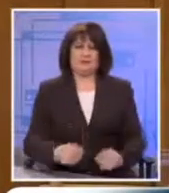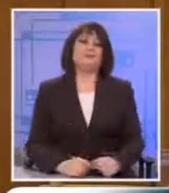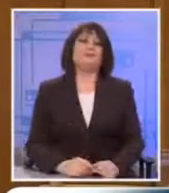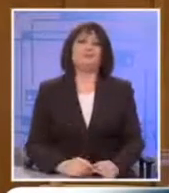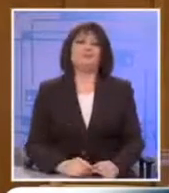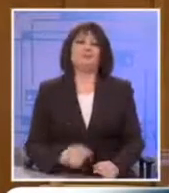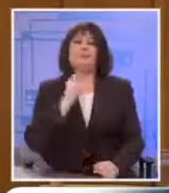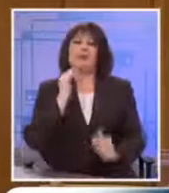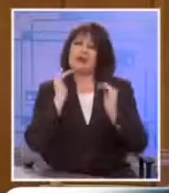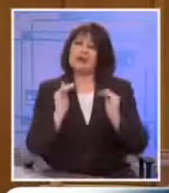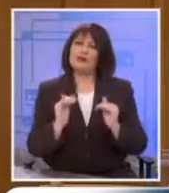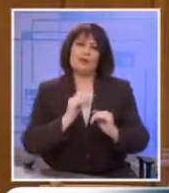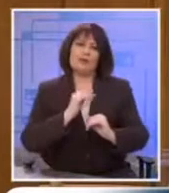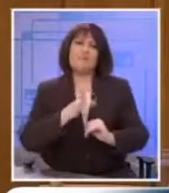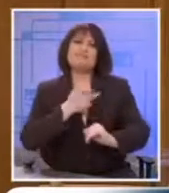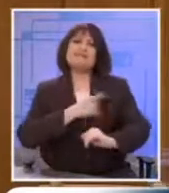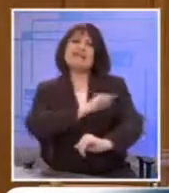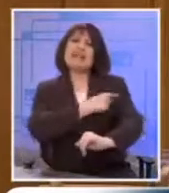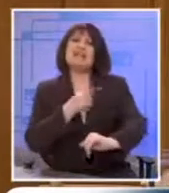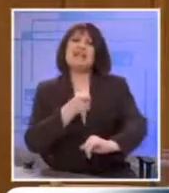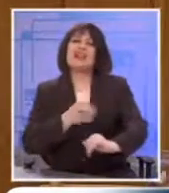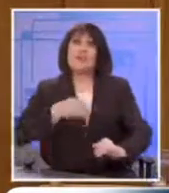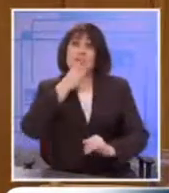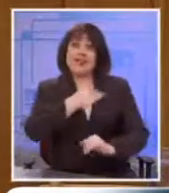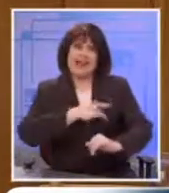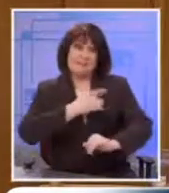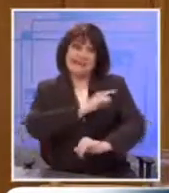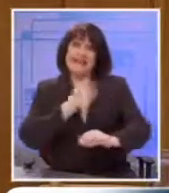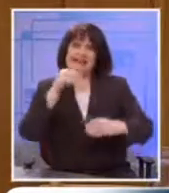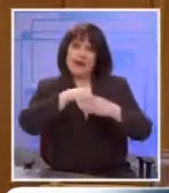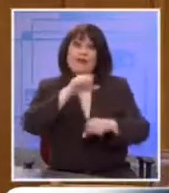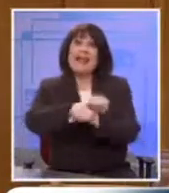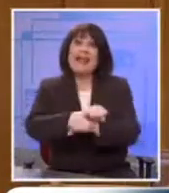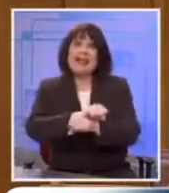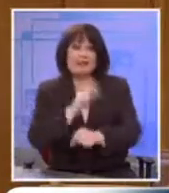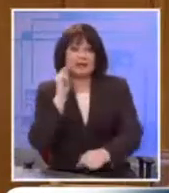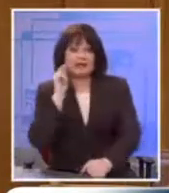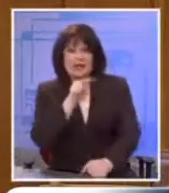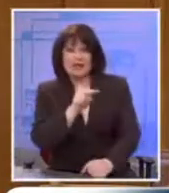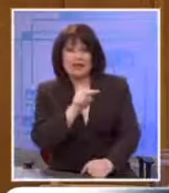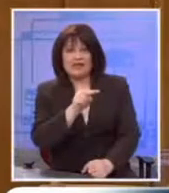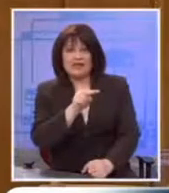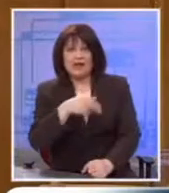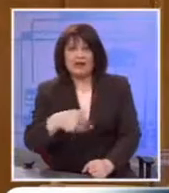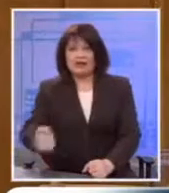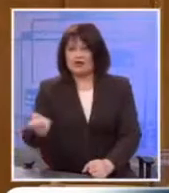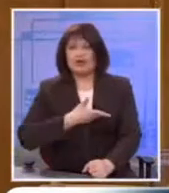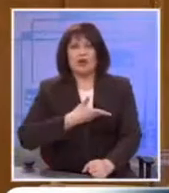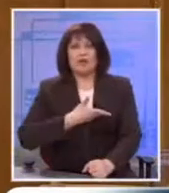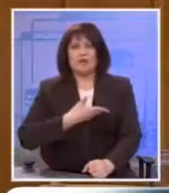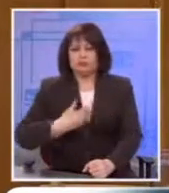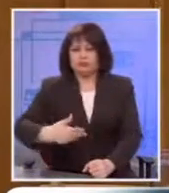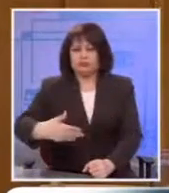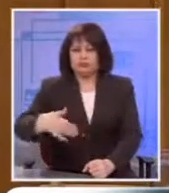Το ίδιο και το ψυχιατρίο. Εγώ όταν μπήκα στο ψυχιατρίο των φυλακών, νομίζω ότι μου πήρε πάρα πολύ καιρός να συνέλθω,